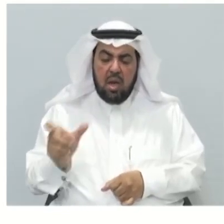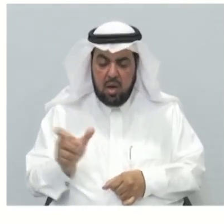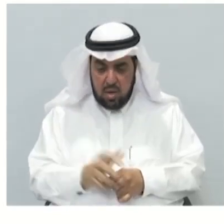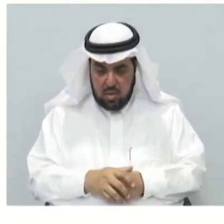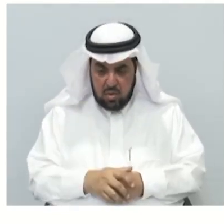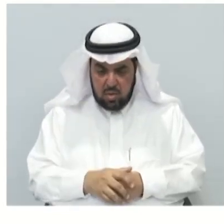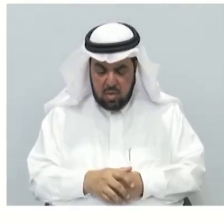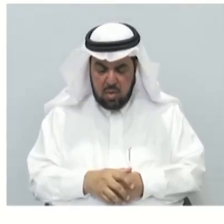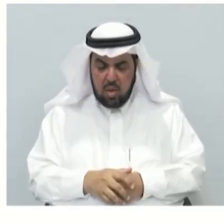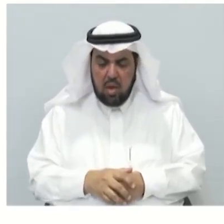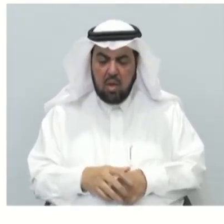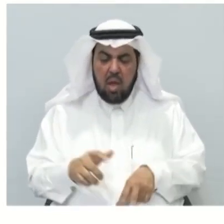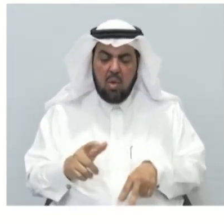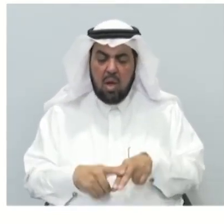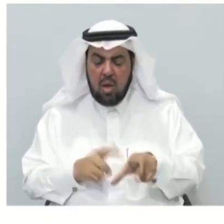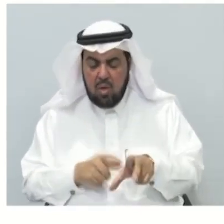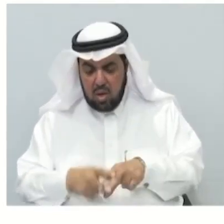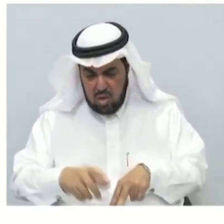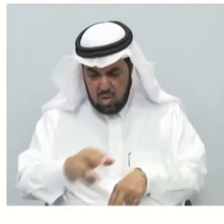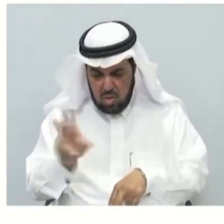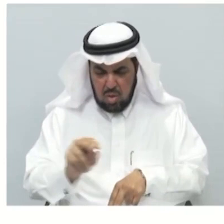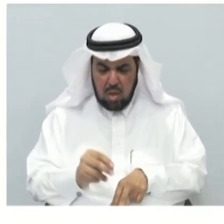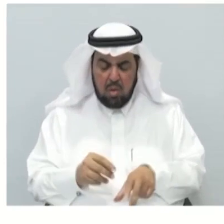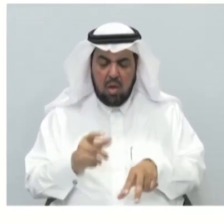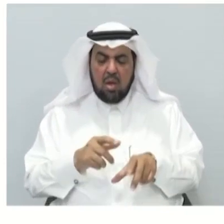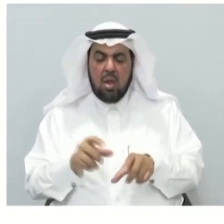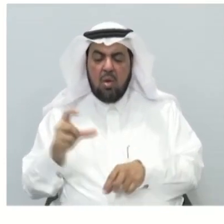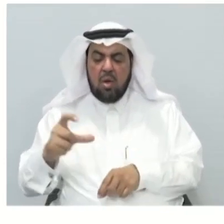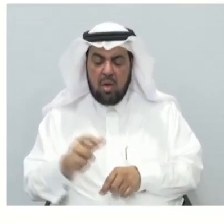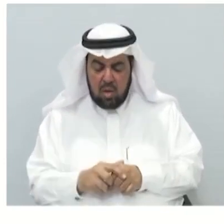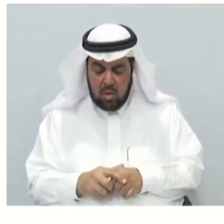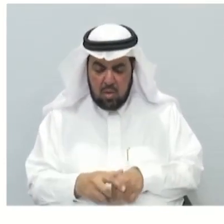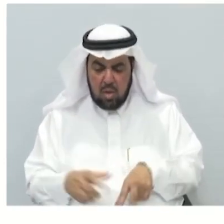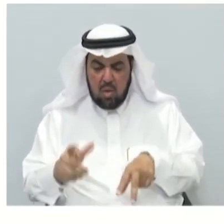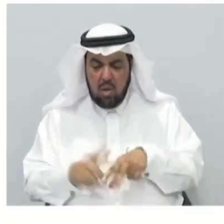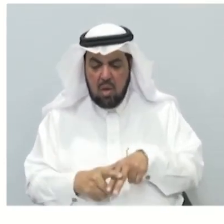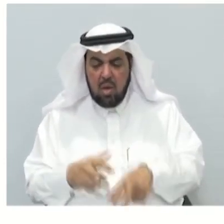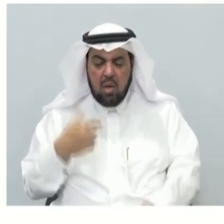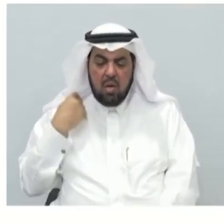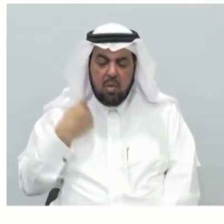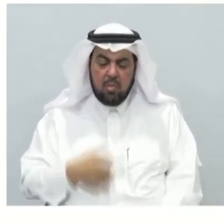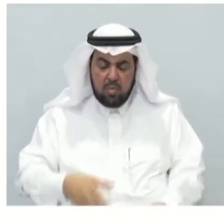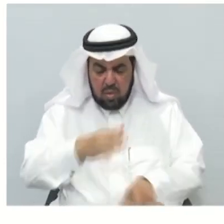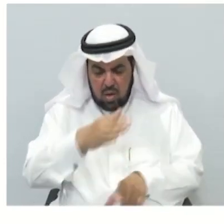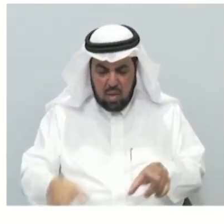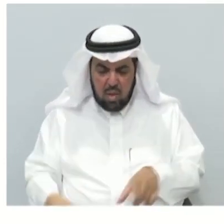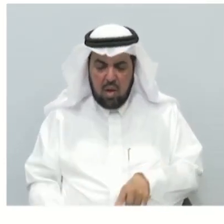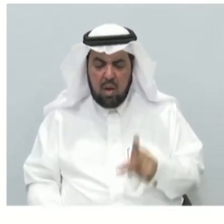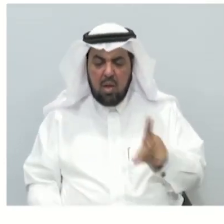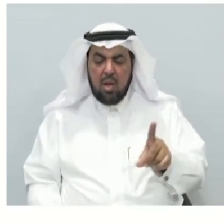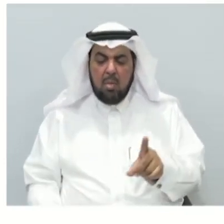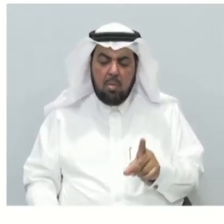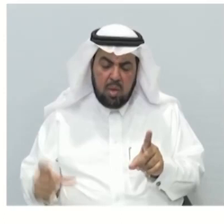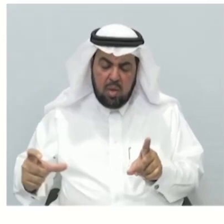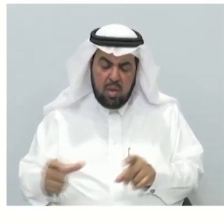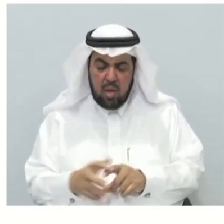تطابق الزاويه دي والزاويه b هنا تطابق الزاويه اي والضلع بي سي يا سلام هل هذا